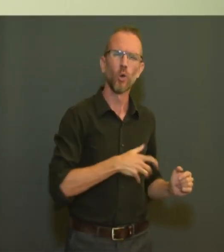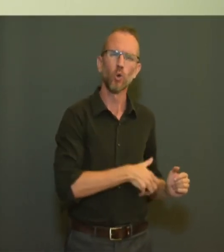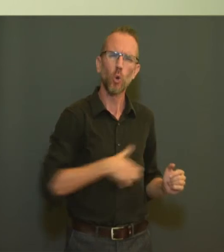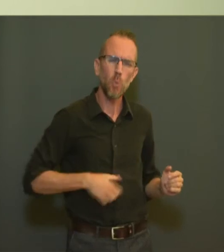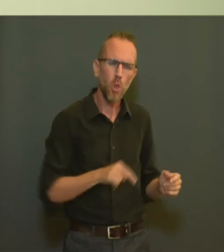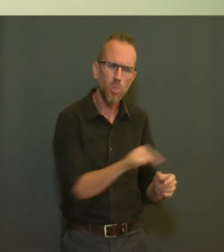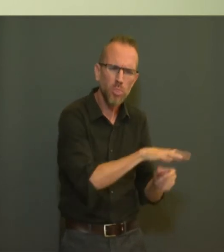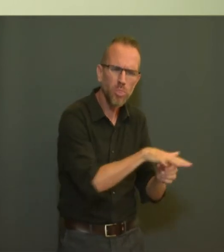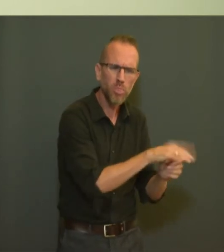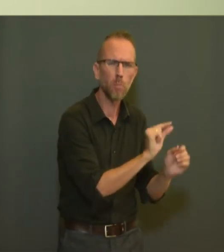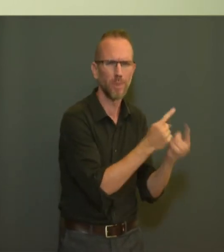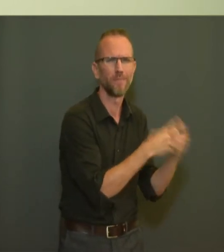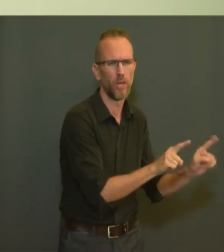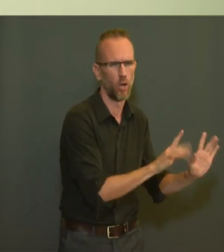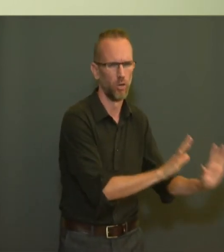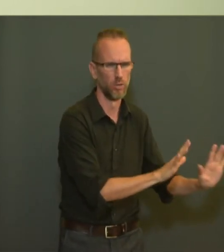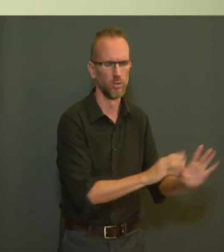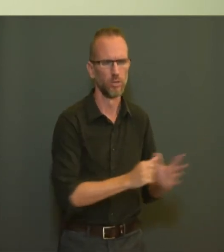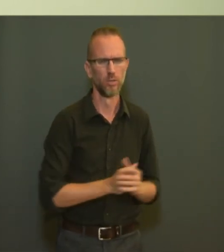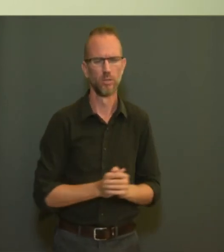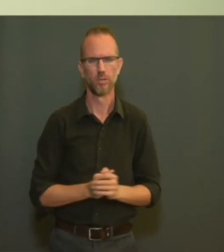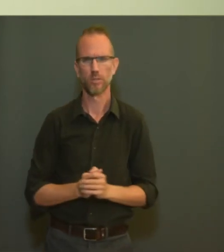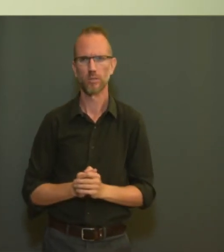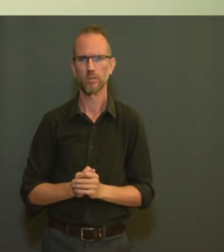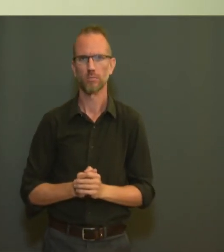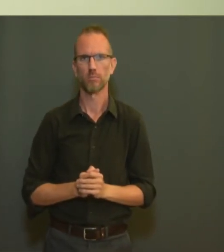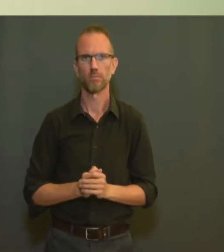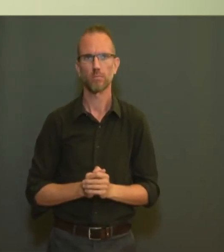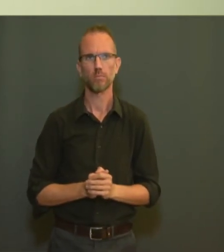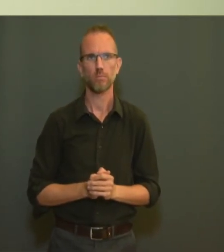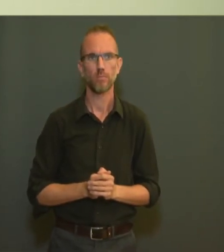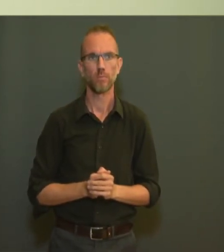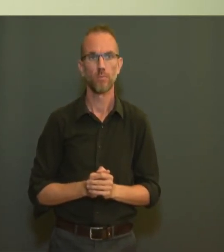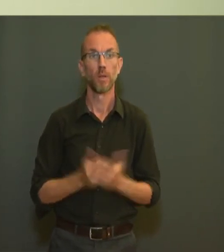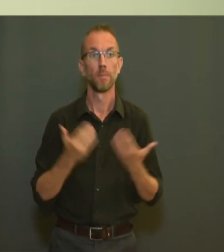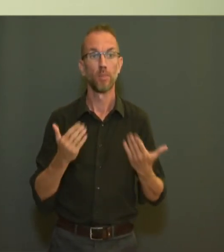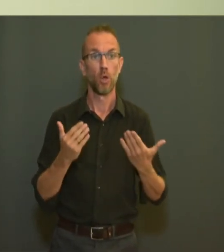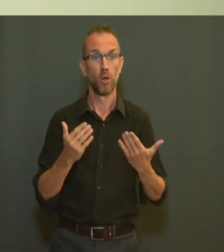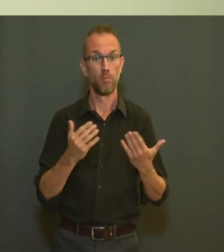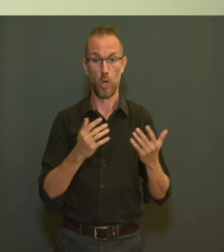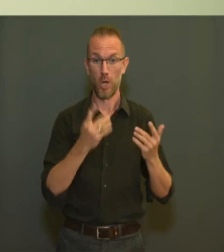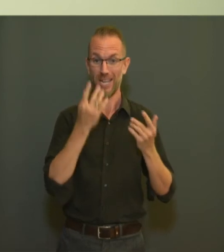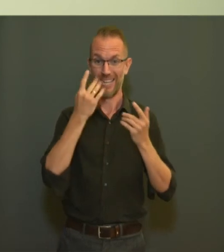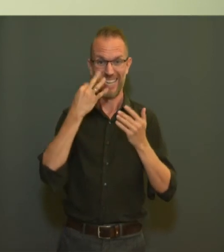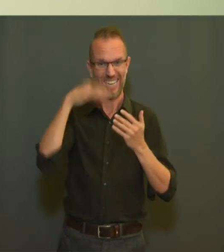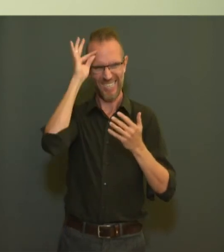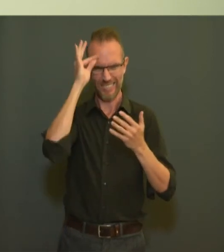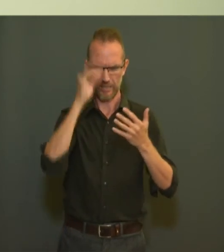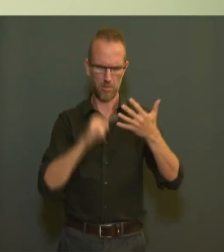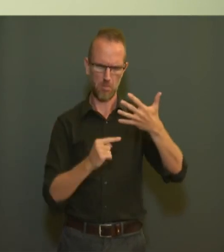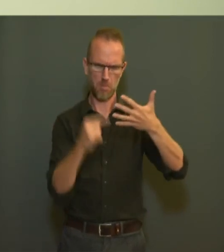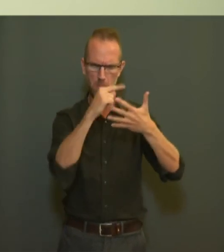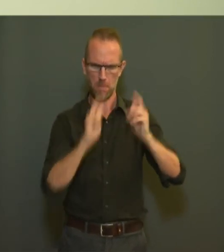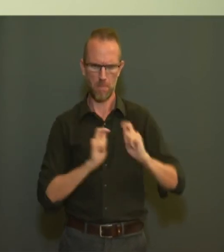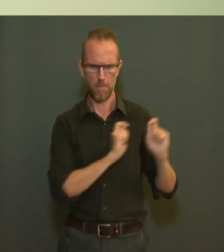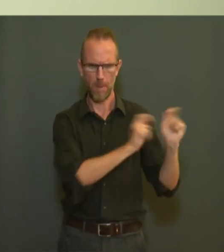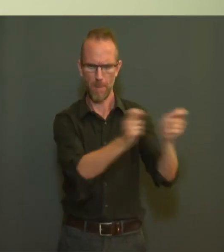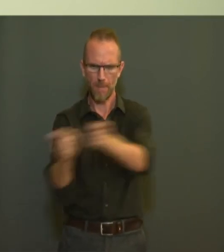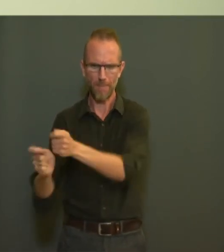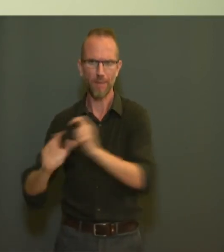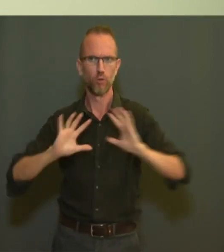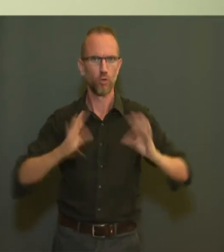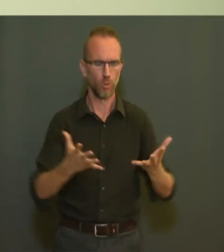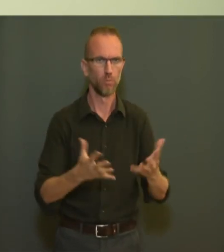chapitre. Pour définir ce risque, ce niveau de risque, on va bien sûr faire intervenir